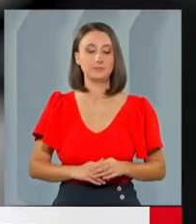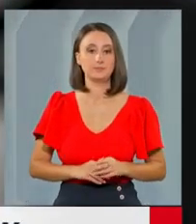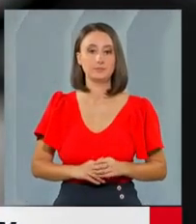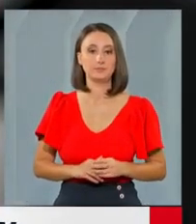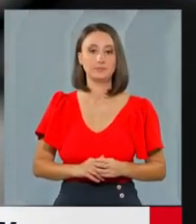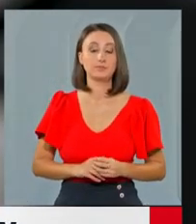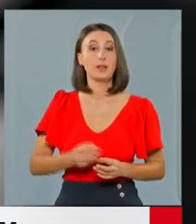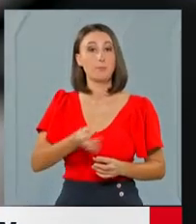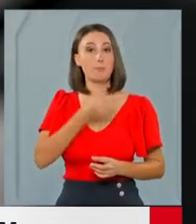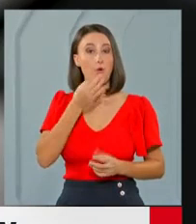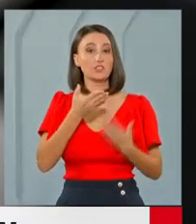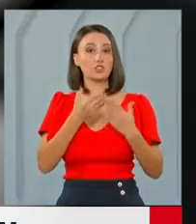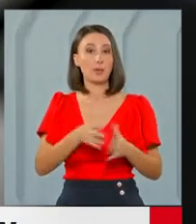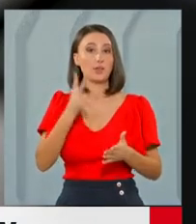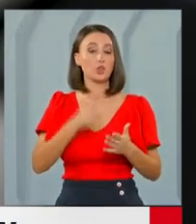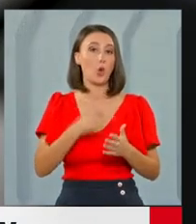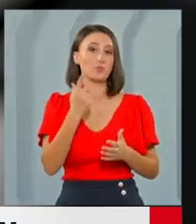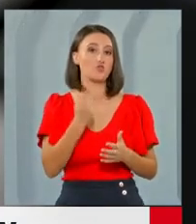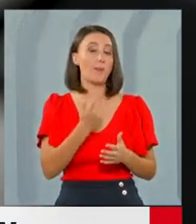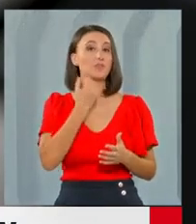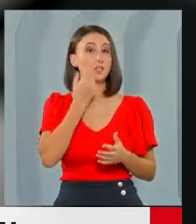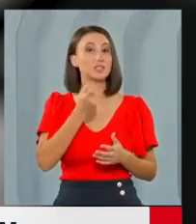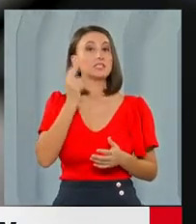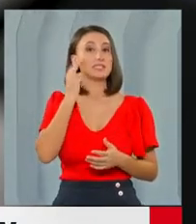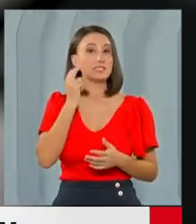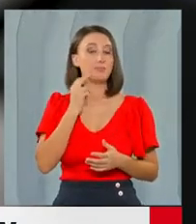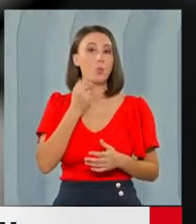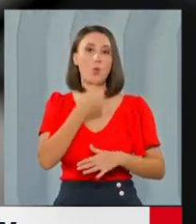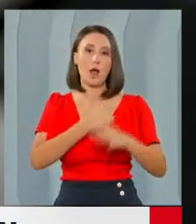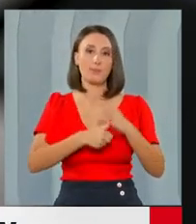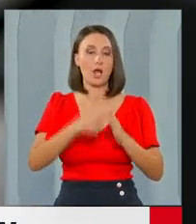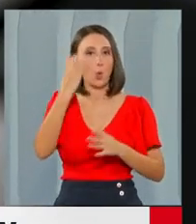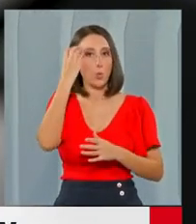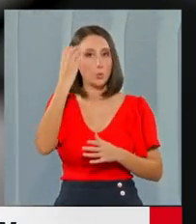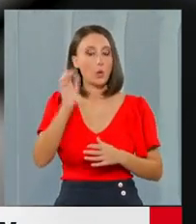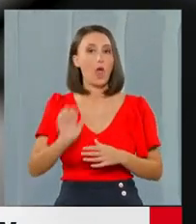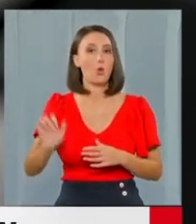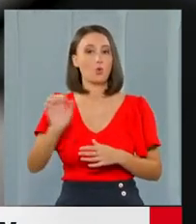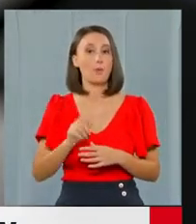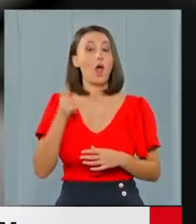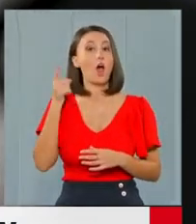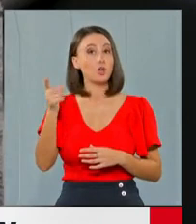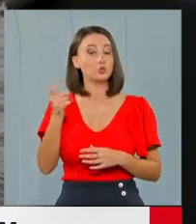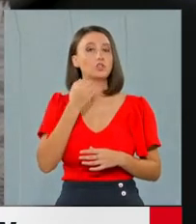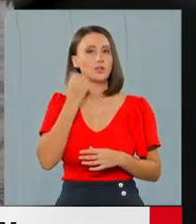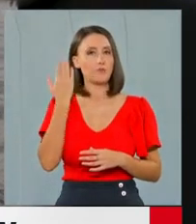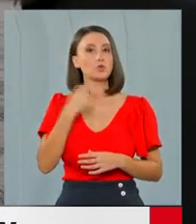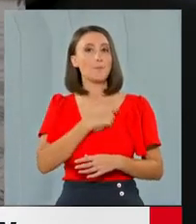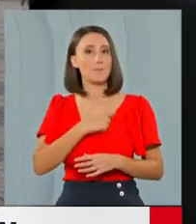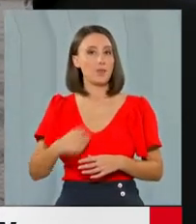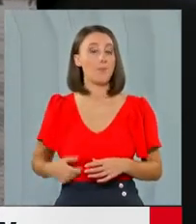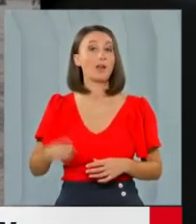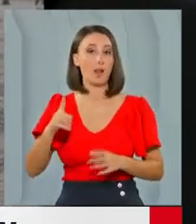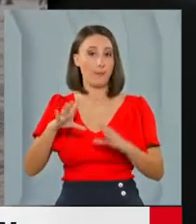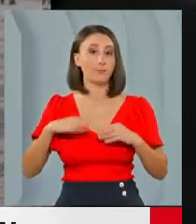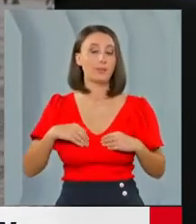povestea începe în 2007 anul în care Sibiu a devenit capitală culturală europeană atunci pe când era primar Klaus